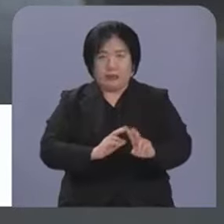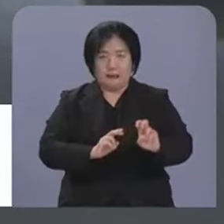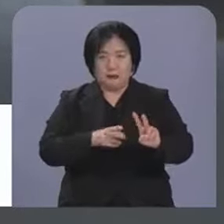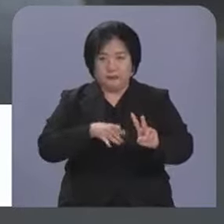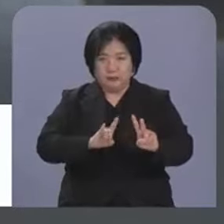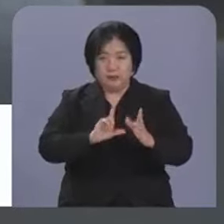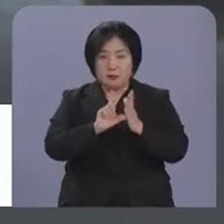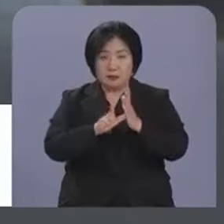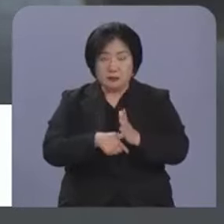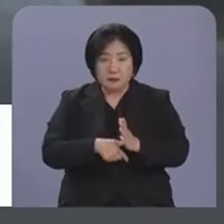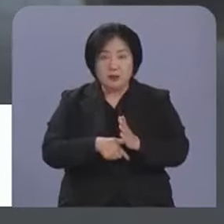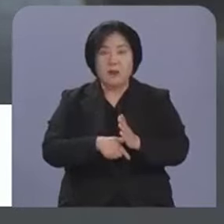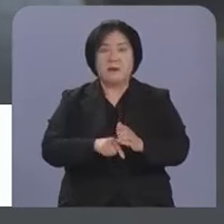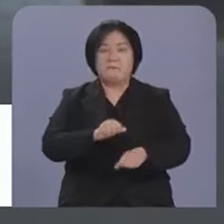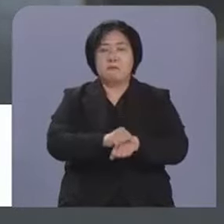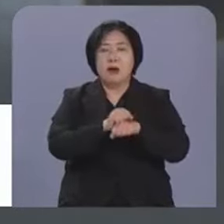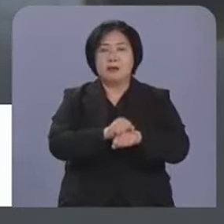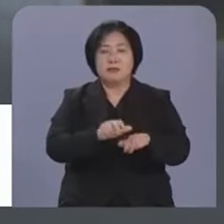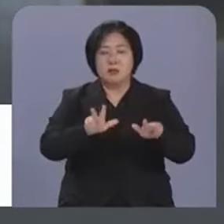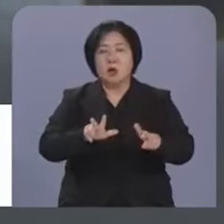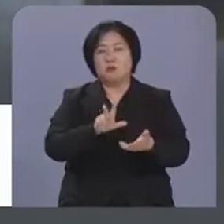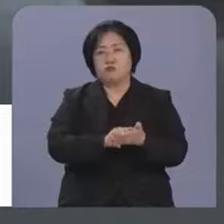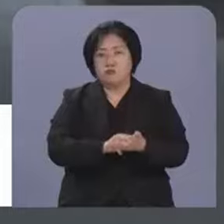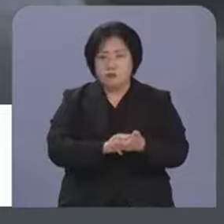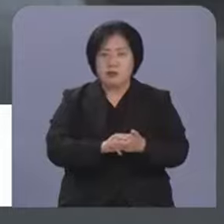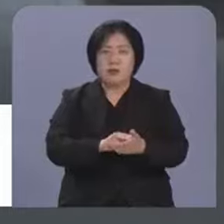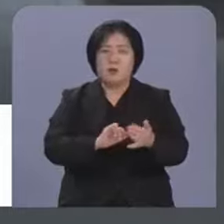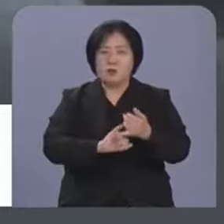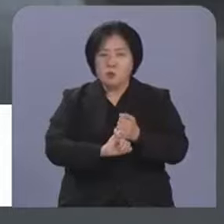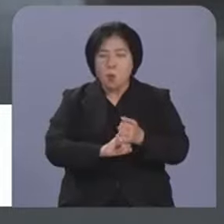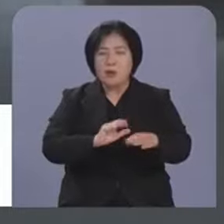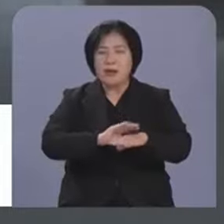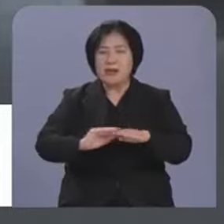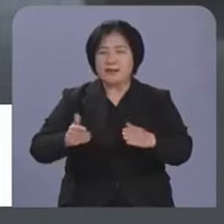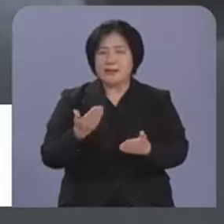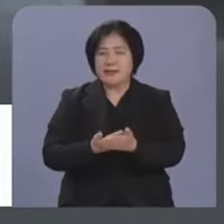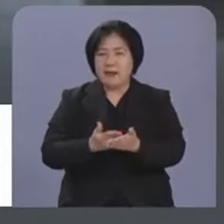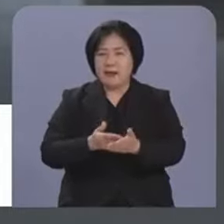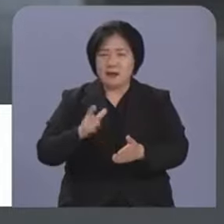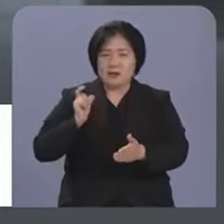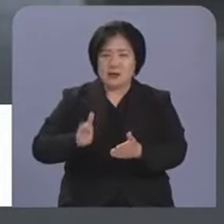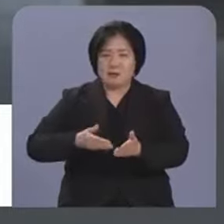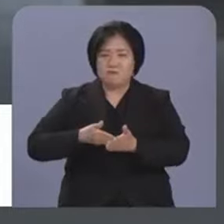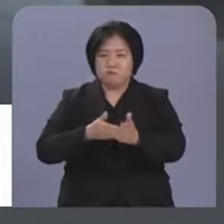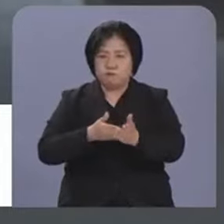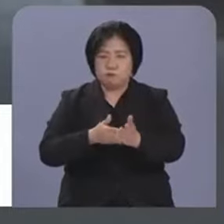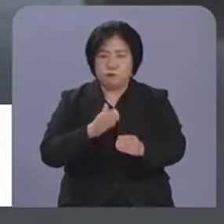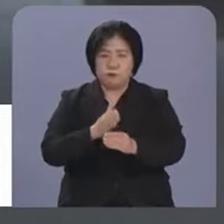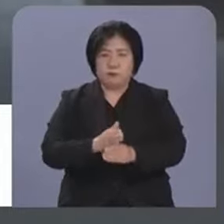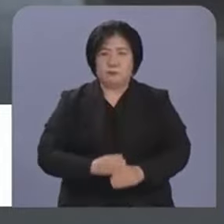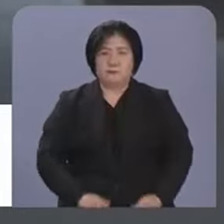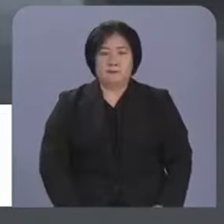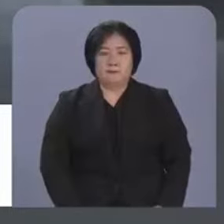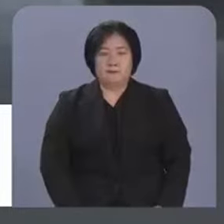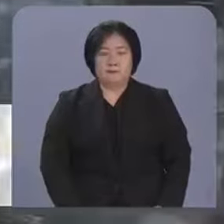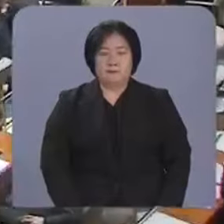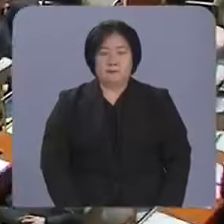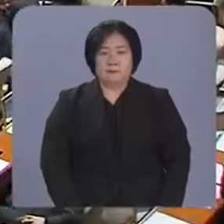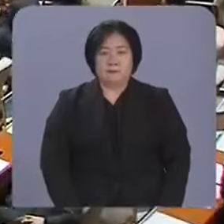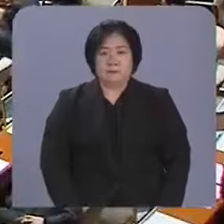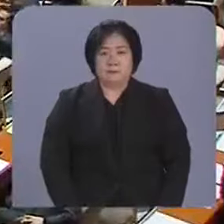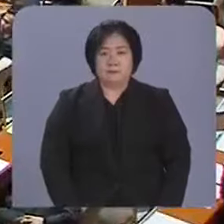국회에서는 산적한 현안을 반드시 해결하라고 강하게 주문하고 있습니다. 강재하 기자가 취재했습니다.